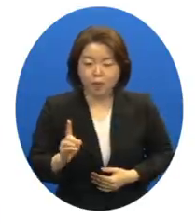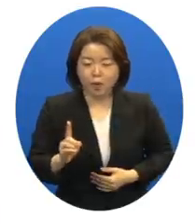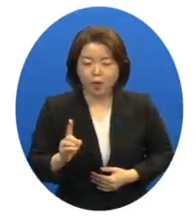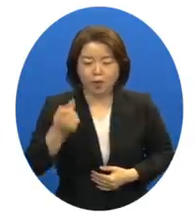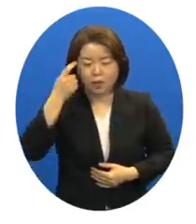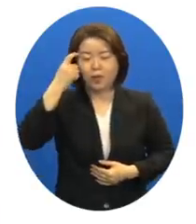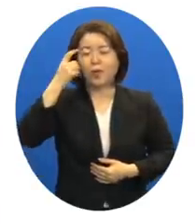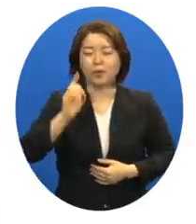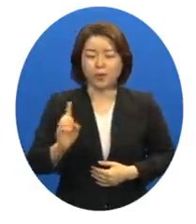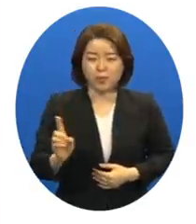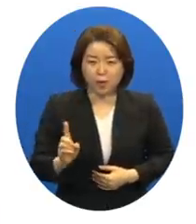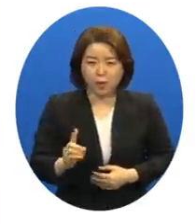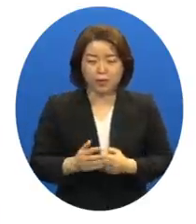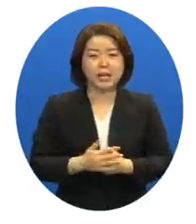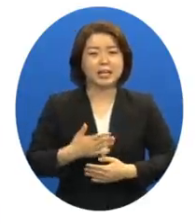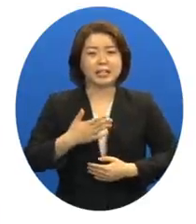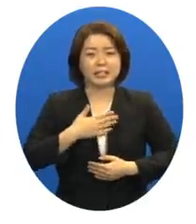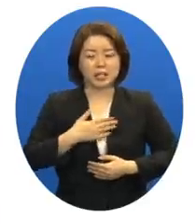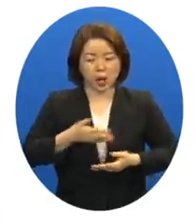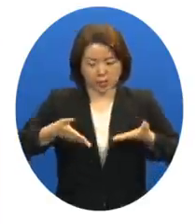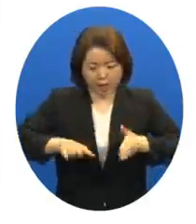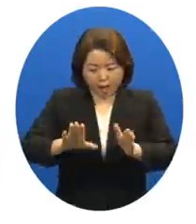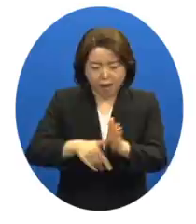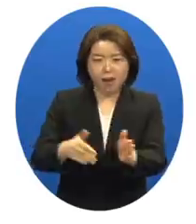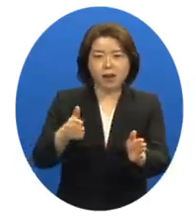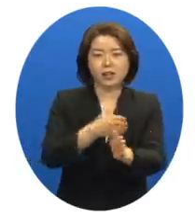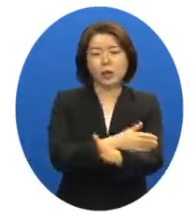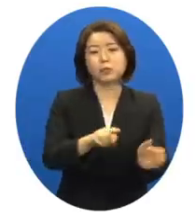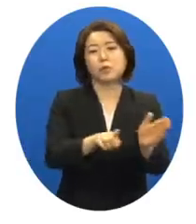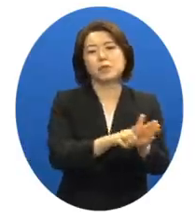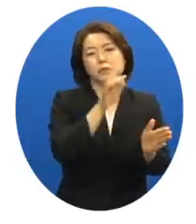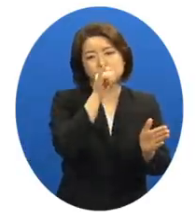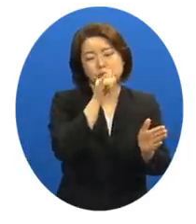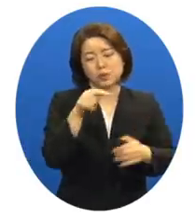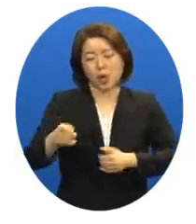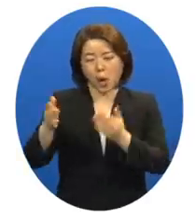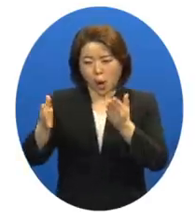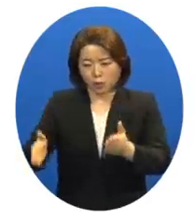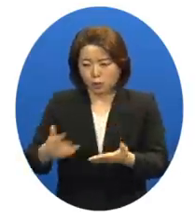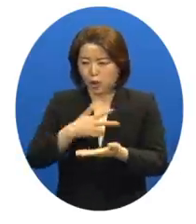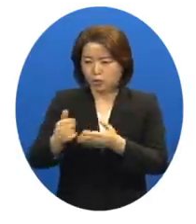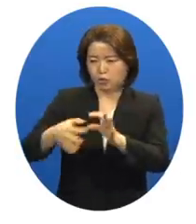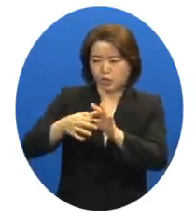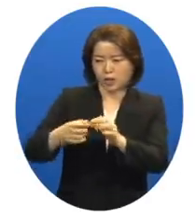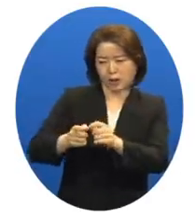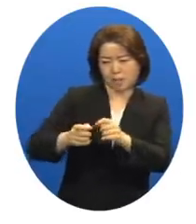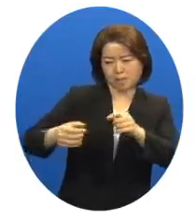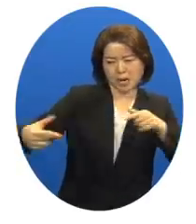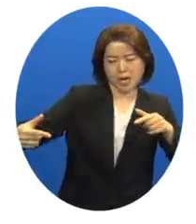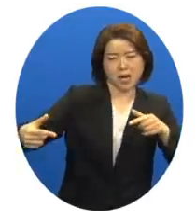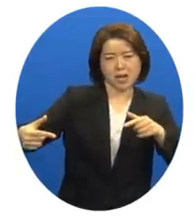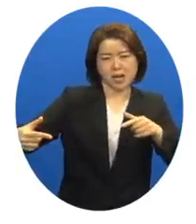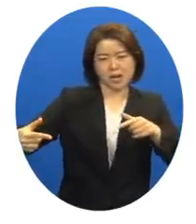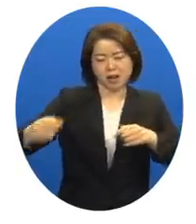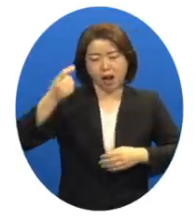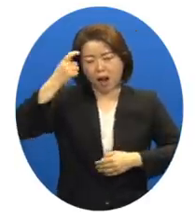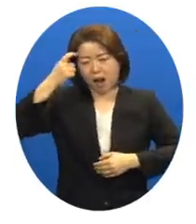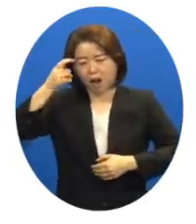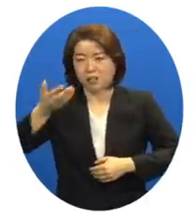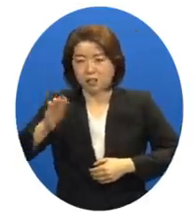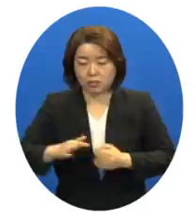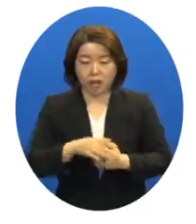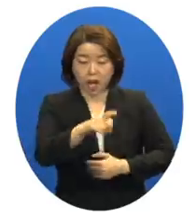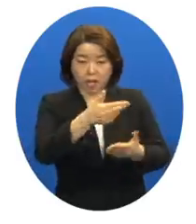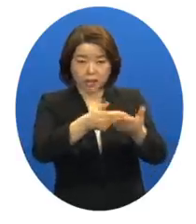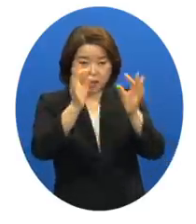떠오릅니다. 저는 모태신앙입니다. 그동안 주님과의 관계가 너무 멀다고 느끼고 있던 차에 이 그림을